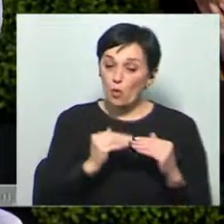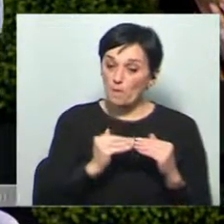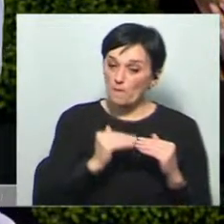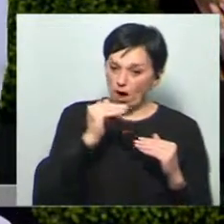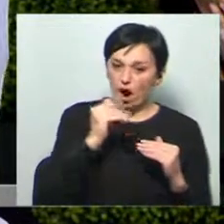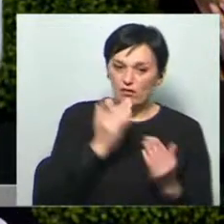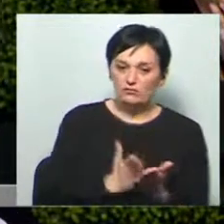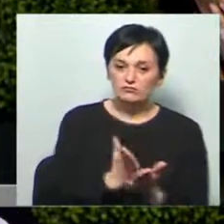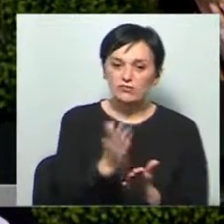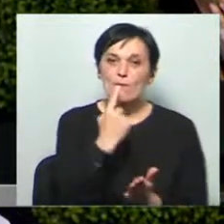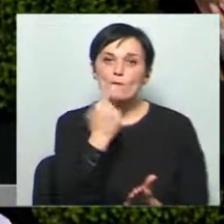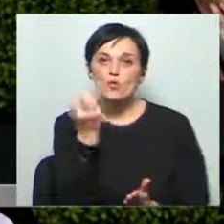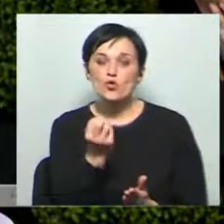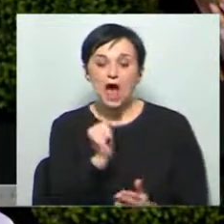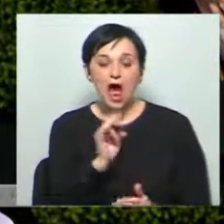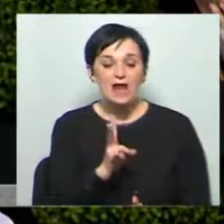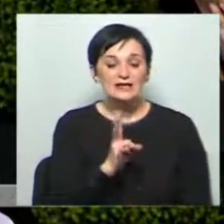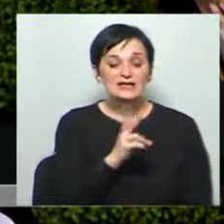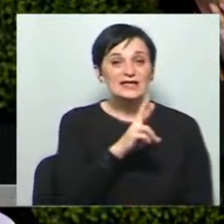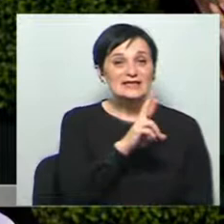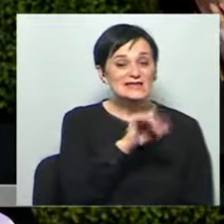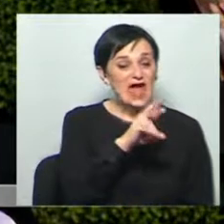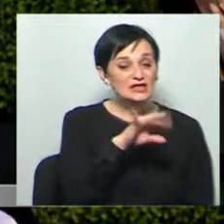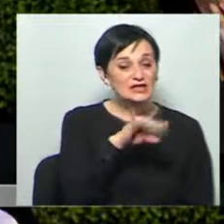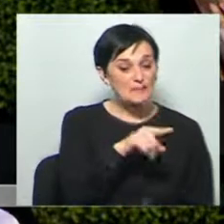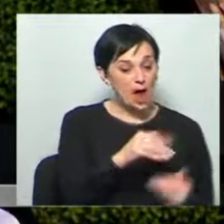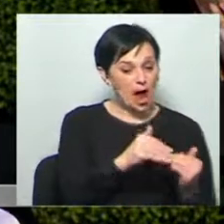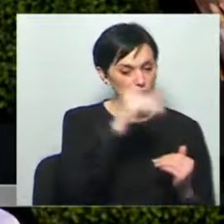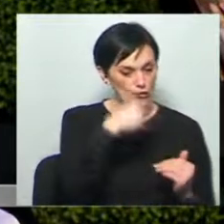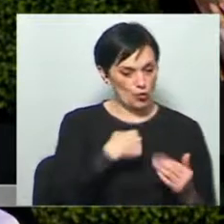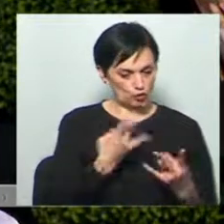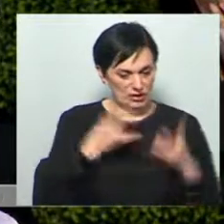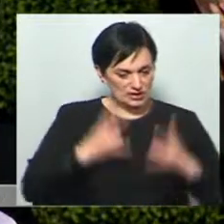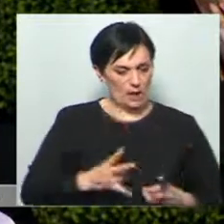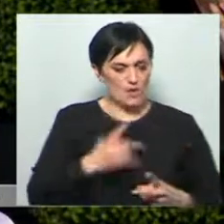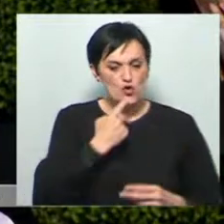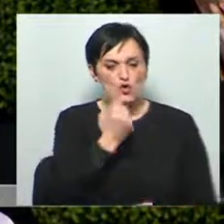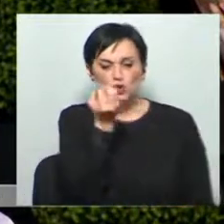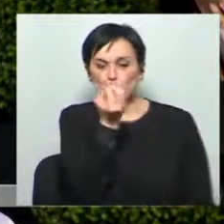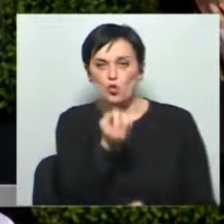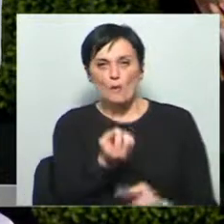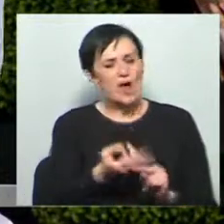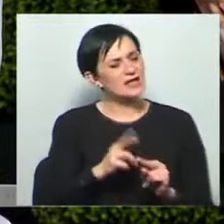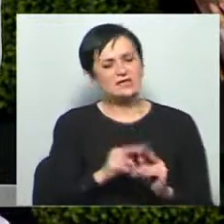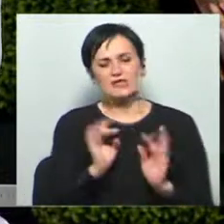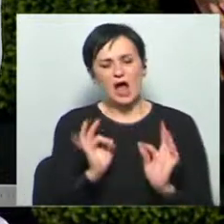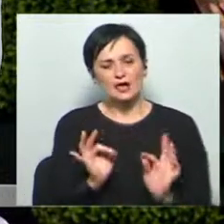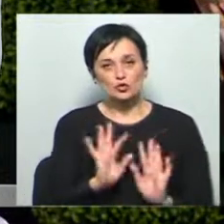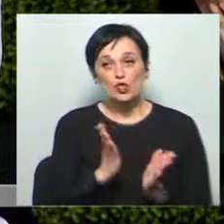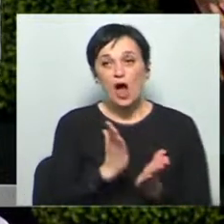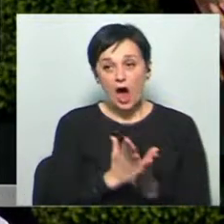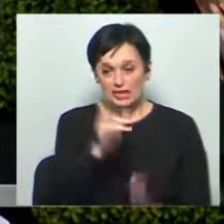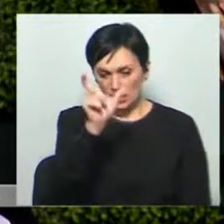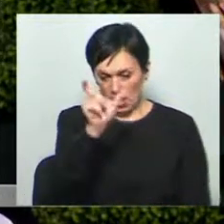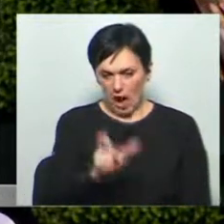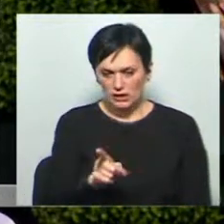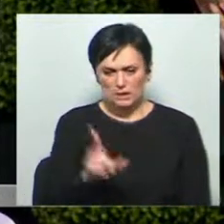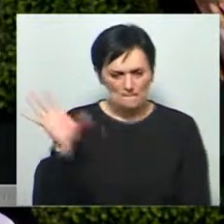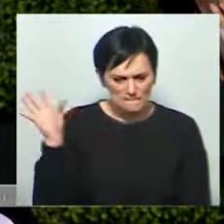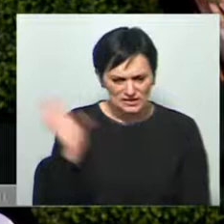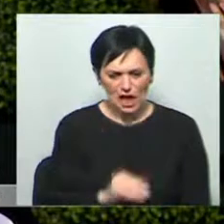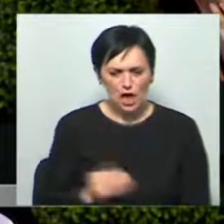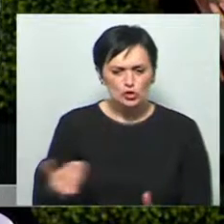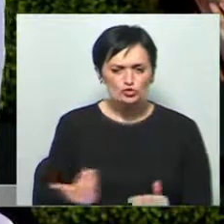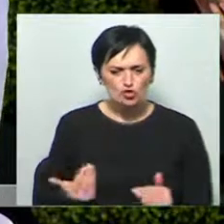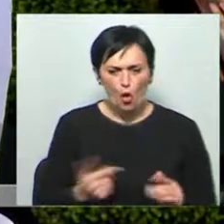აქვს თრომბოზისადმი, ან დედიმერი თუ მაქვს მაღალი, მაინც და მაინც თრომბოზი უნდა დამემართოს, ეს არასწორია. მაგალითად ეხა არის ადამიანი რომელსაც მთელი ცხოვრება